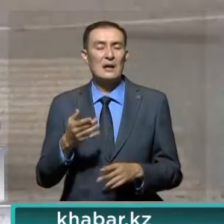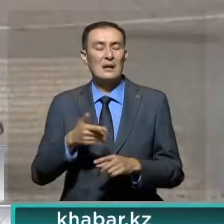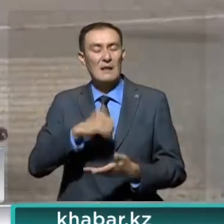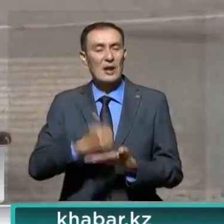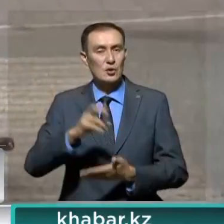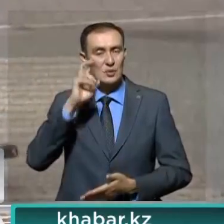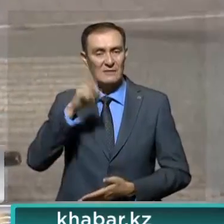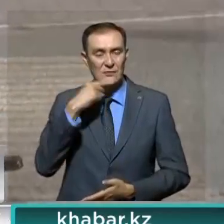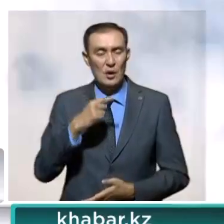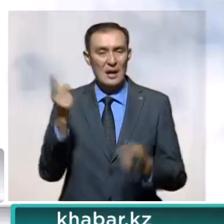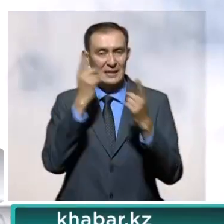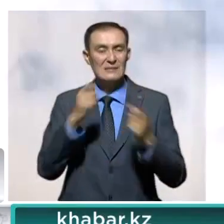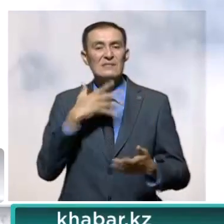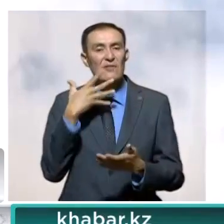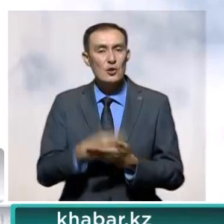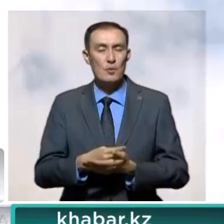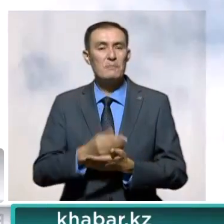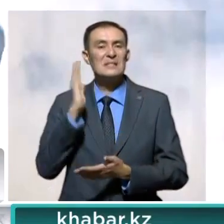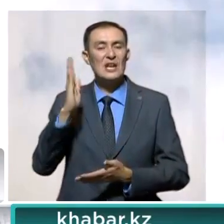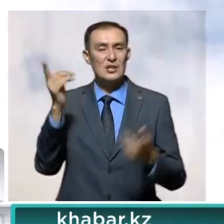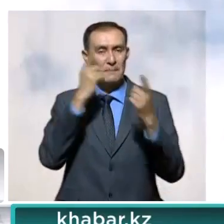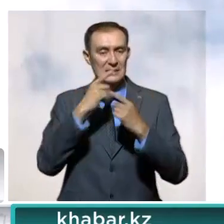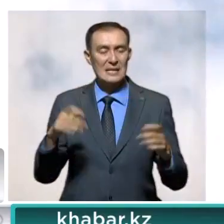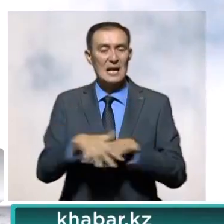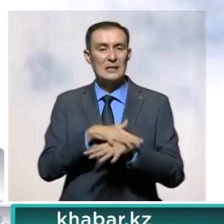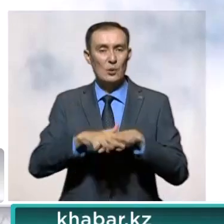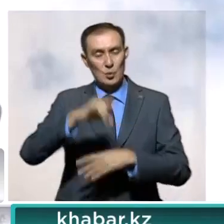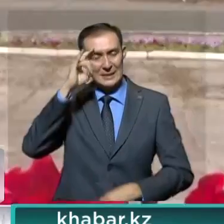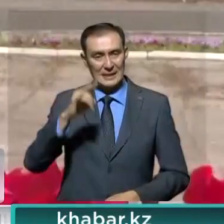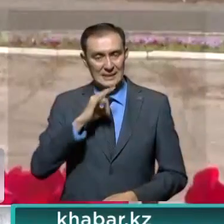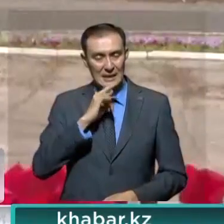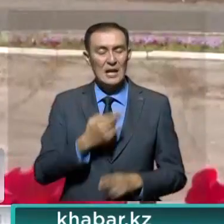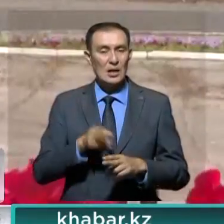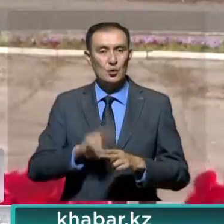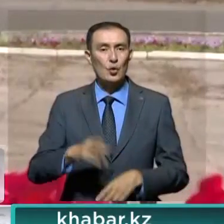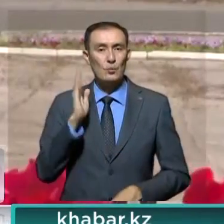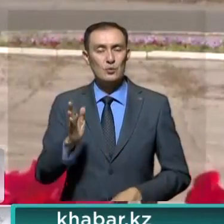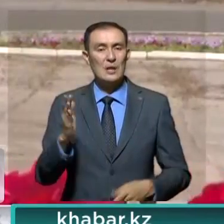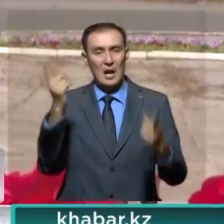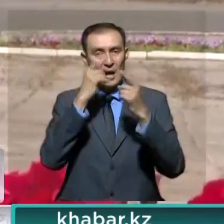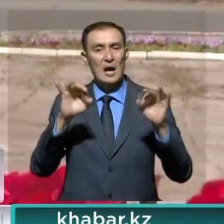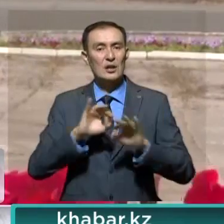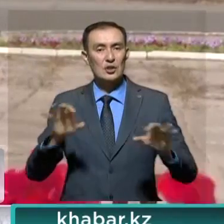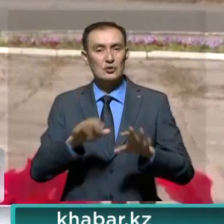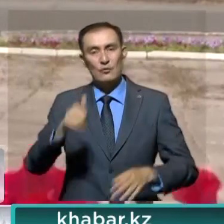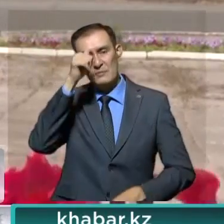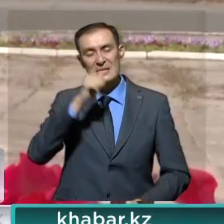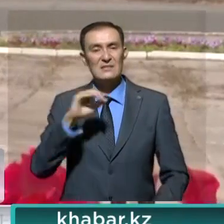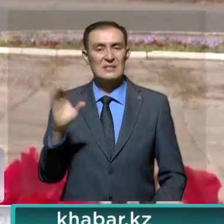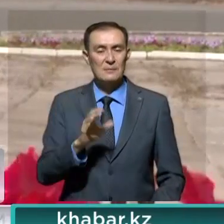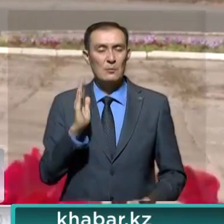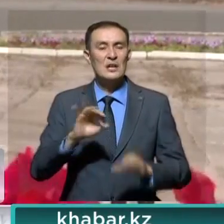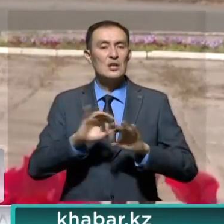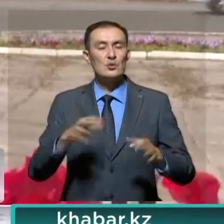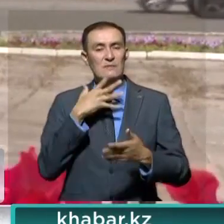глава государства анонсировал свое предстоящее послание народу Казахстана, которое будет оглашено в сентябре. Там он